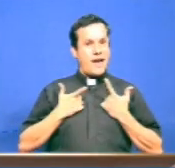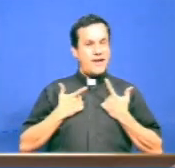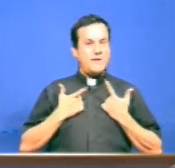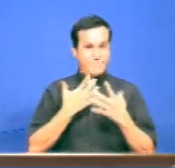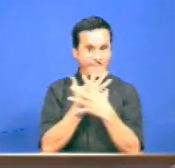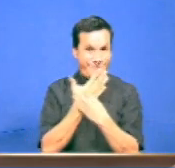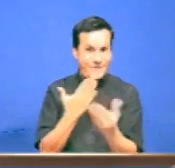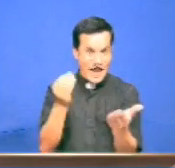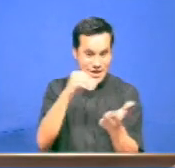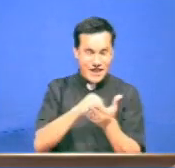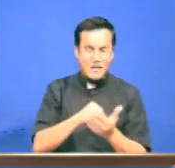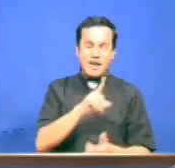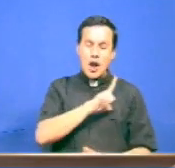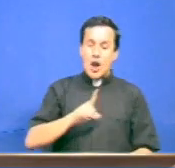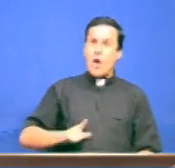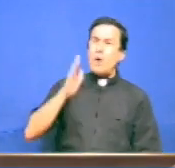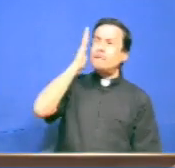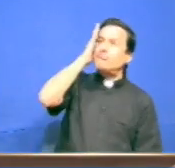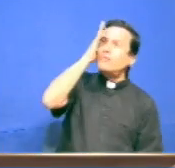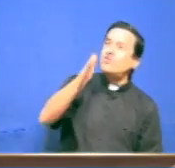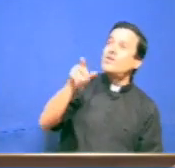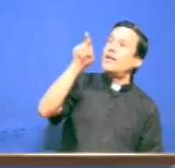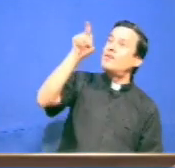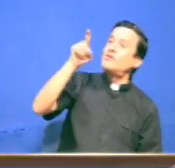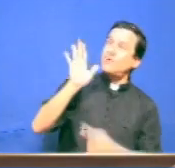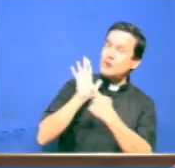Utanijulisha njia ya uzima.